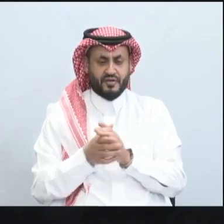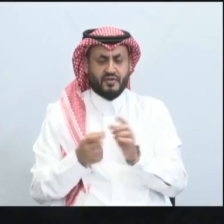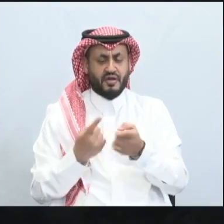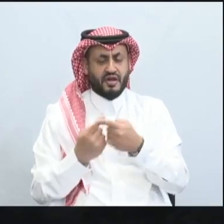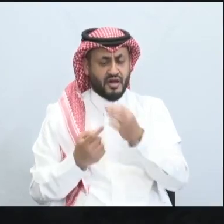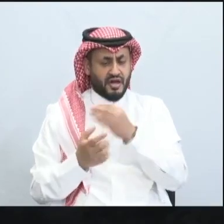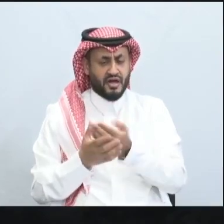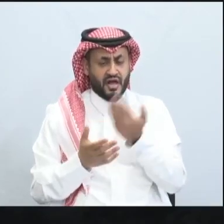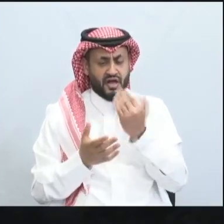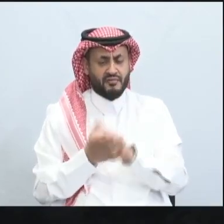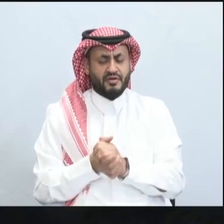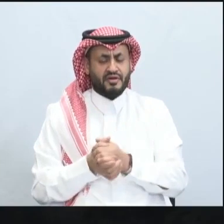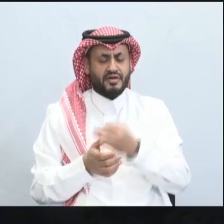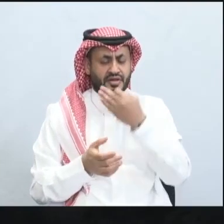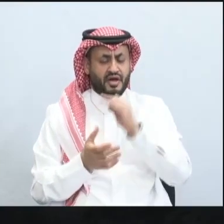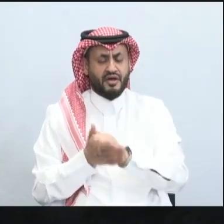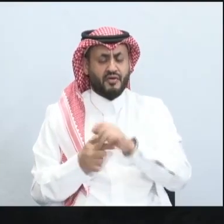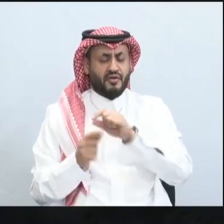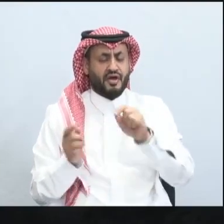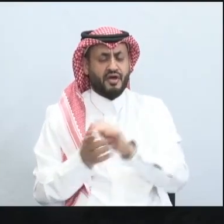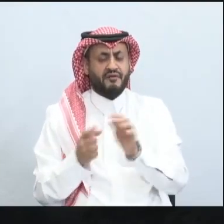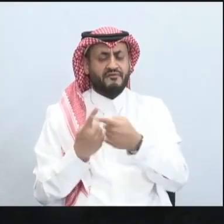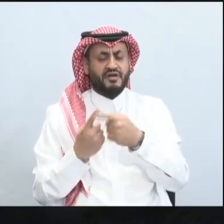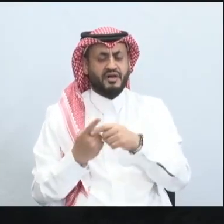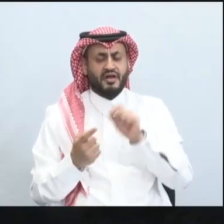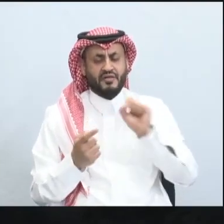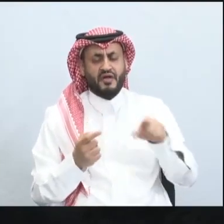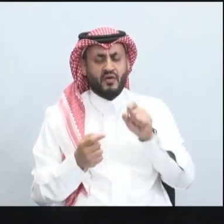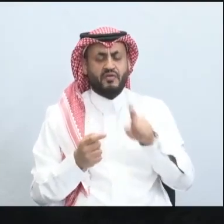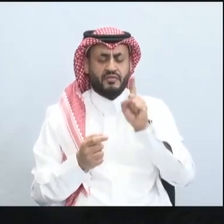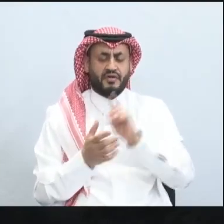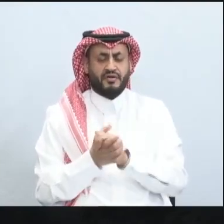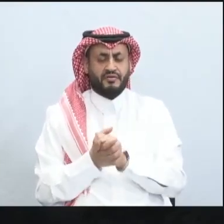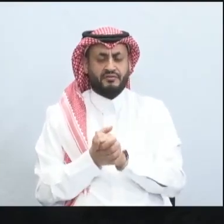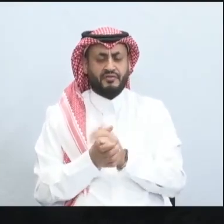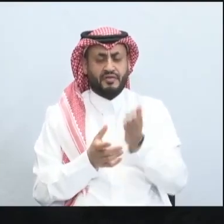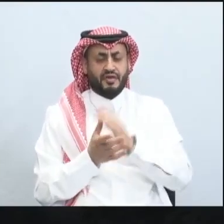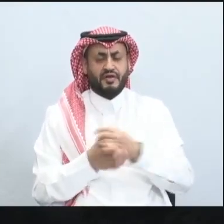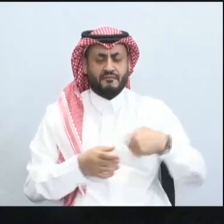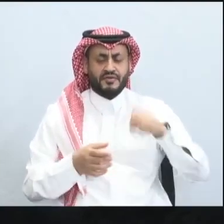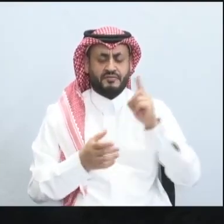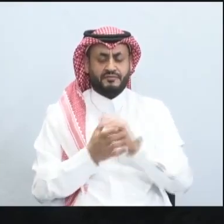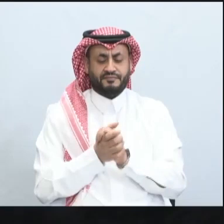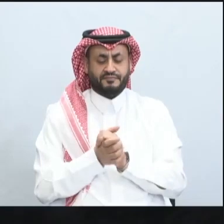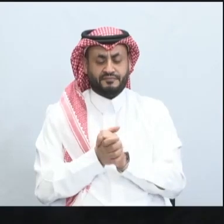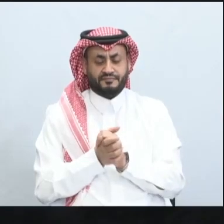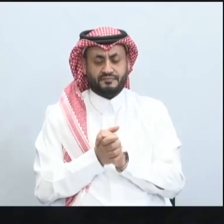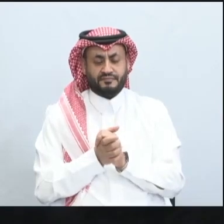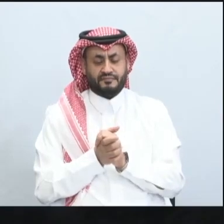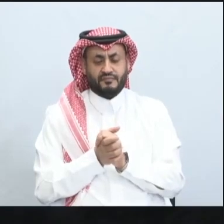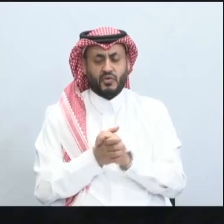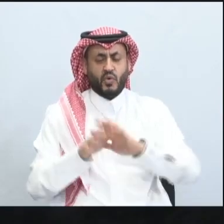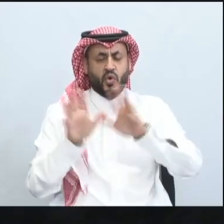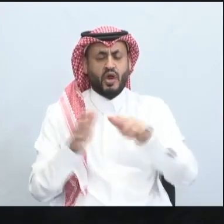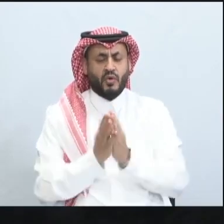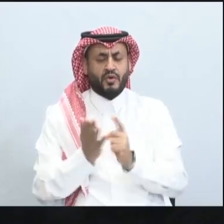بالله سبحانه وتعالى فهذا الذي ينبغي لك عند قراءه سوره الفاتحه وغيرها من سور القران